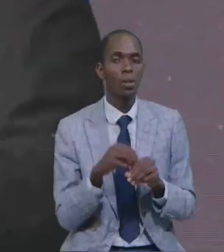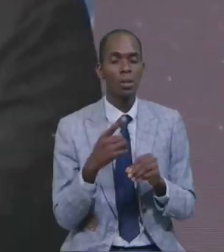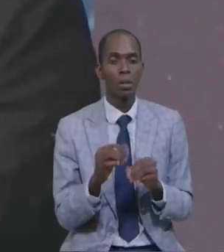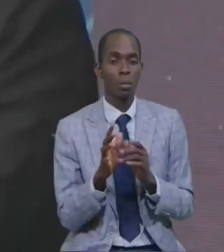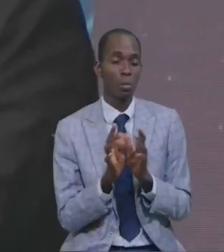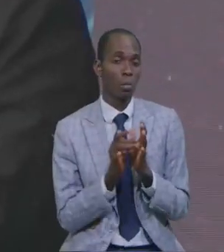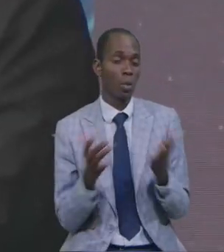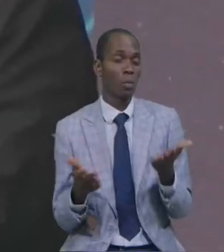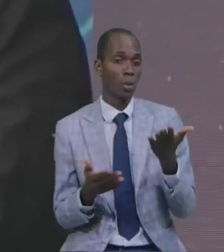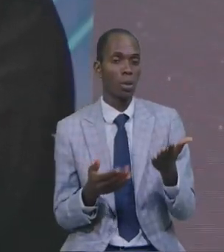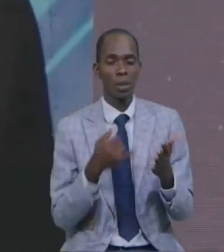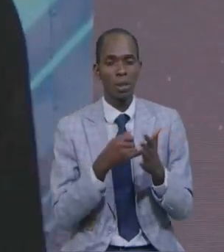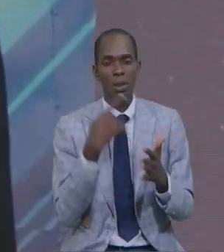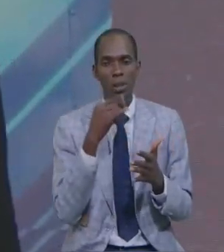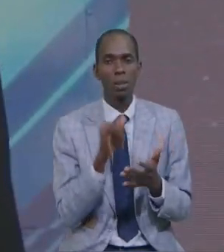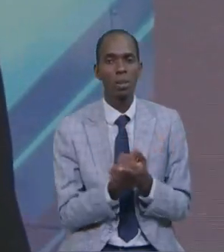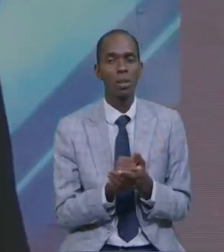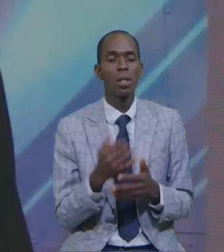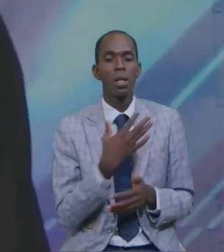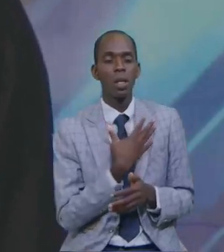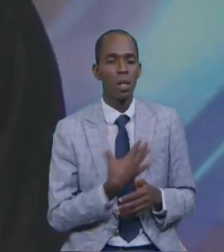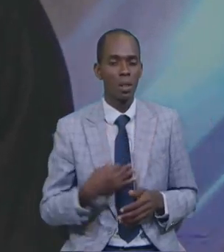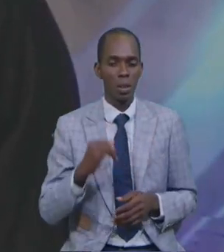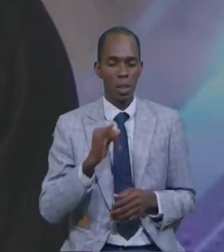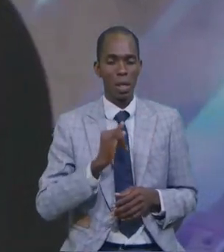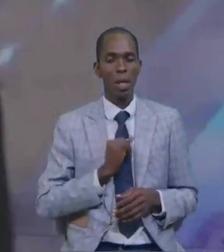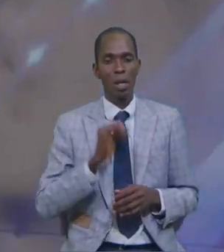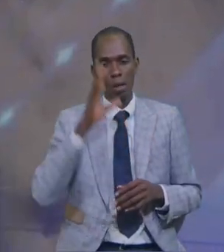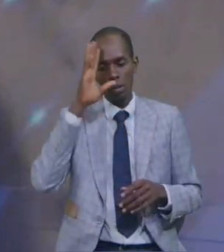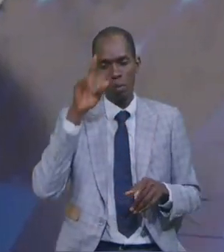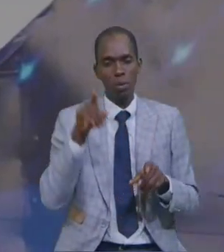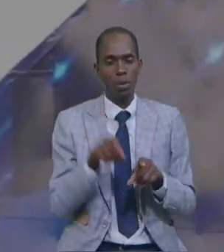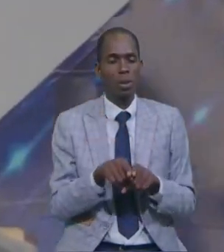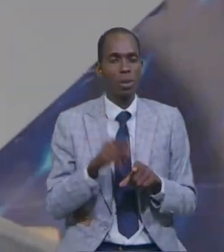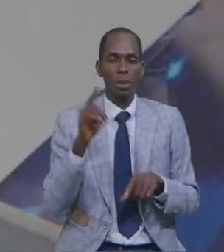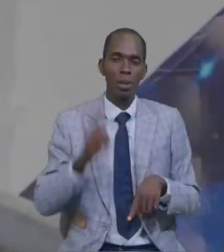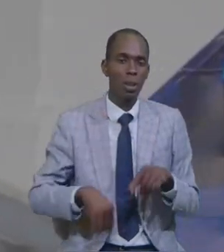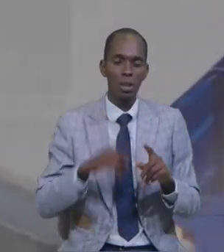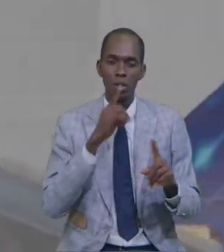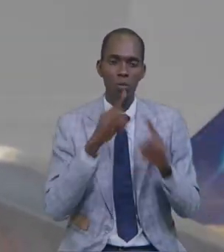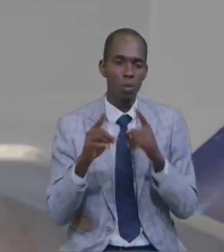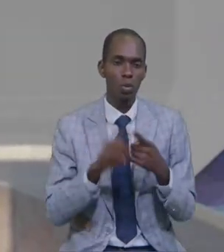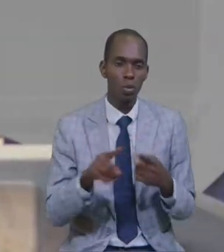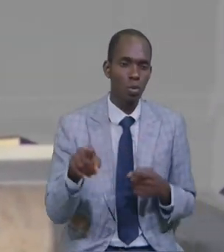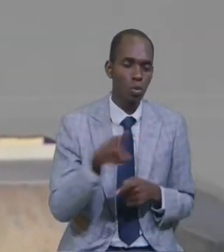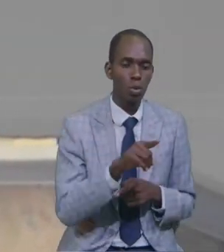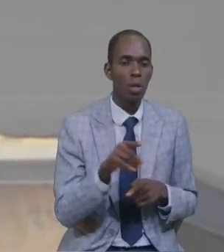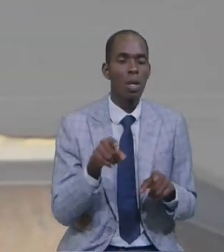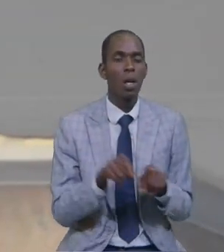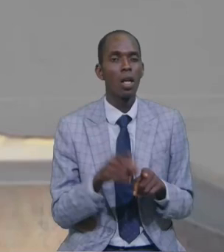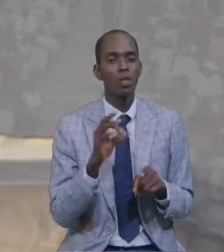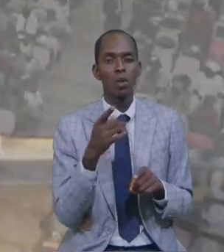Je n'ai pas pu vous parler comme des hommes spirituels. Vous parlez en langue. Je sais que vous essayez de manifester